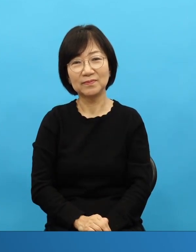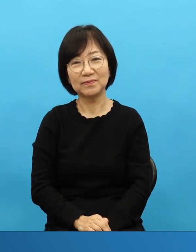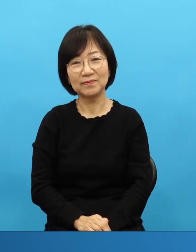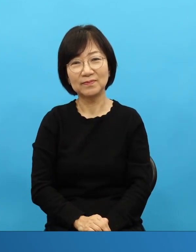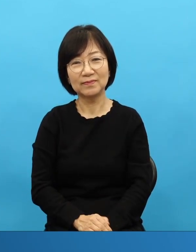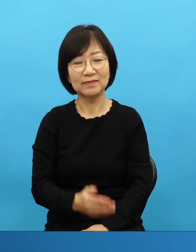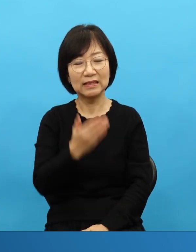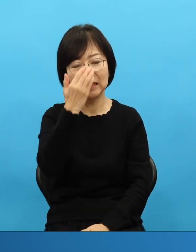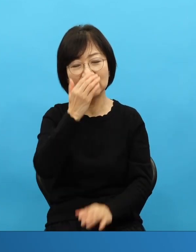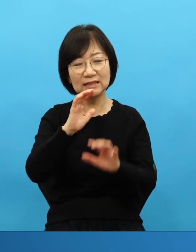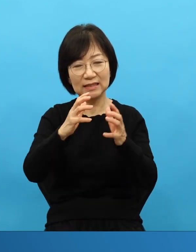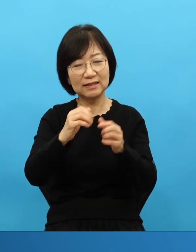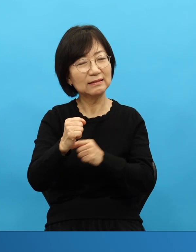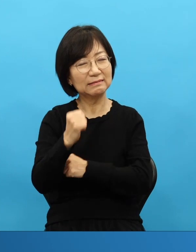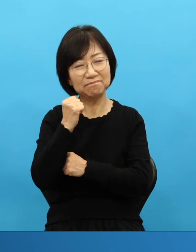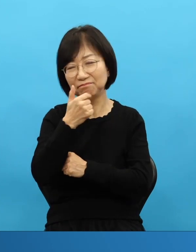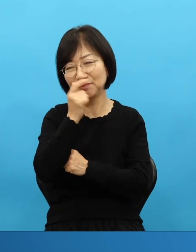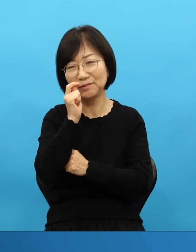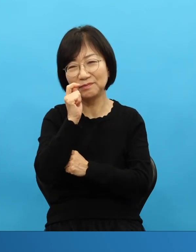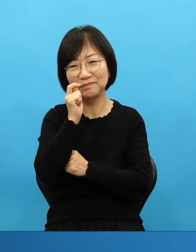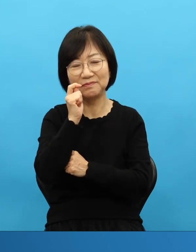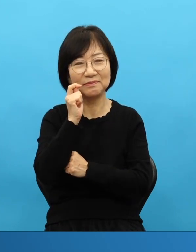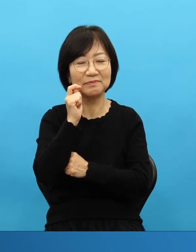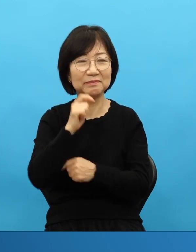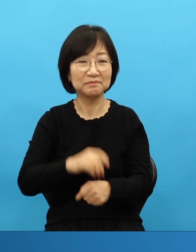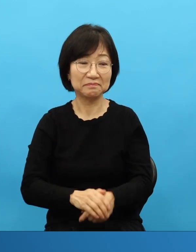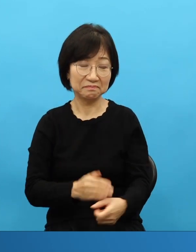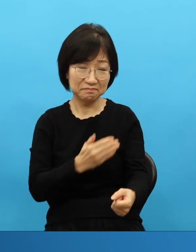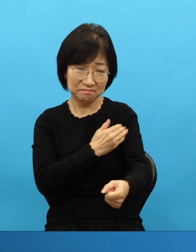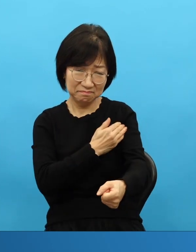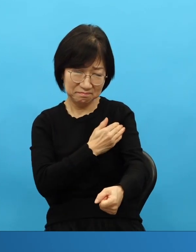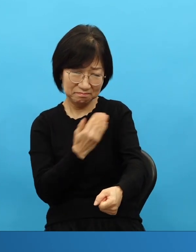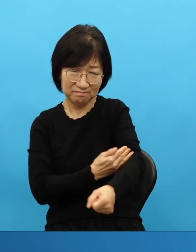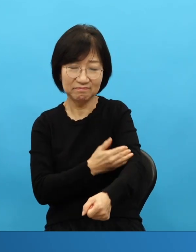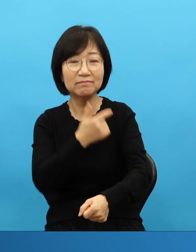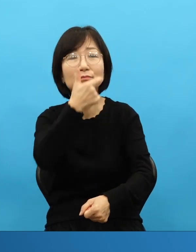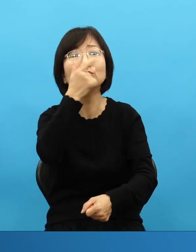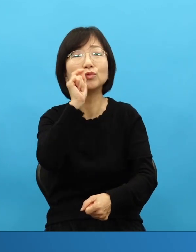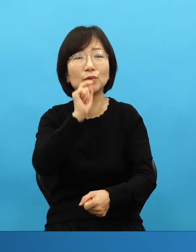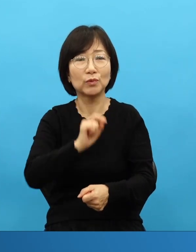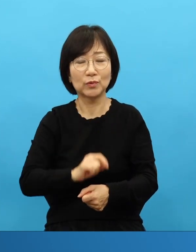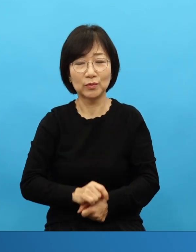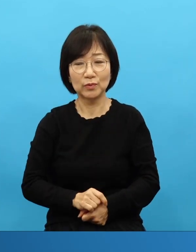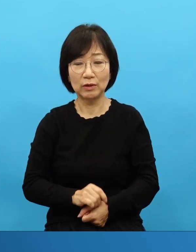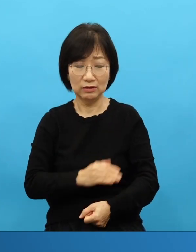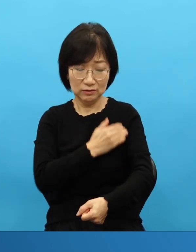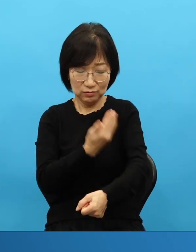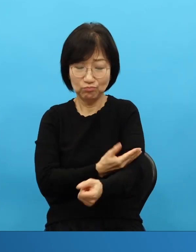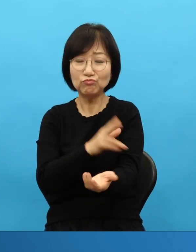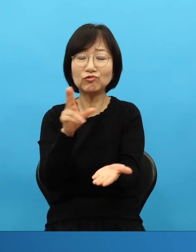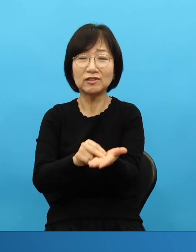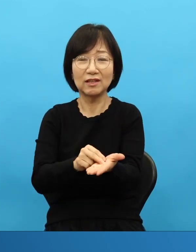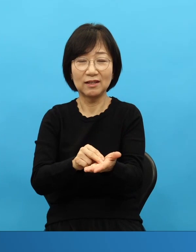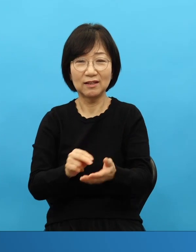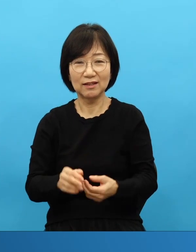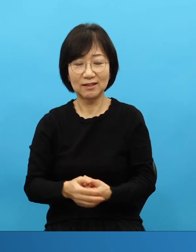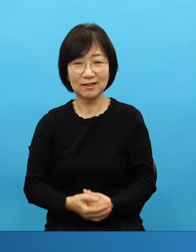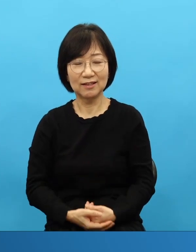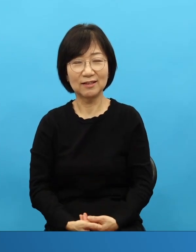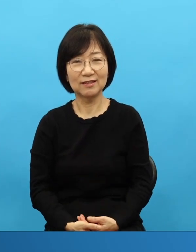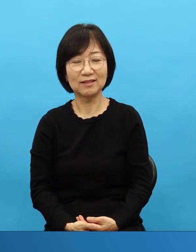이스라엘이 능력이 없는 거예요. Israel lacked power. 이 능력 문제입니다. It was a matter of power. 그리고